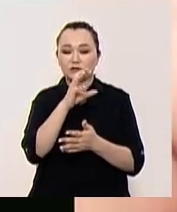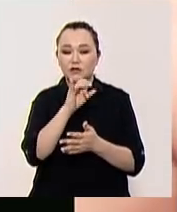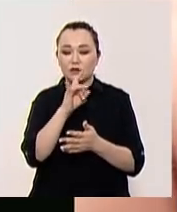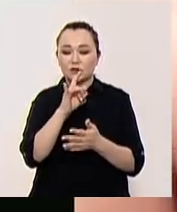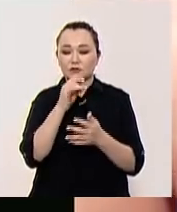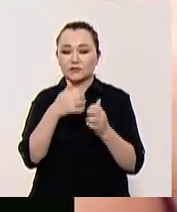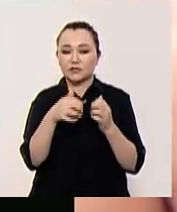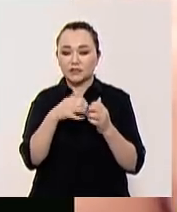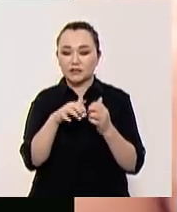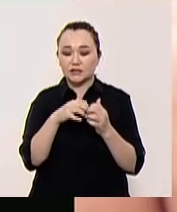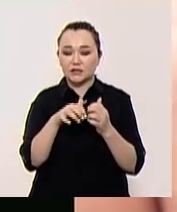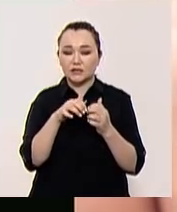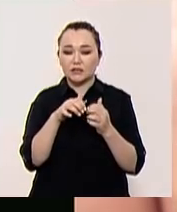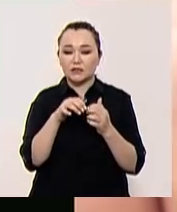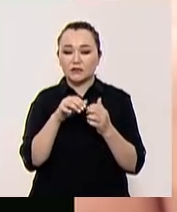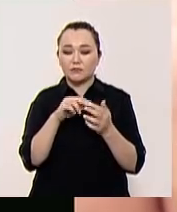ортасында